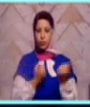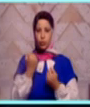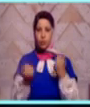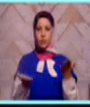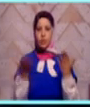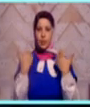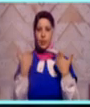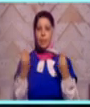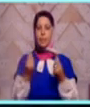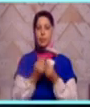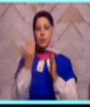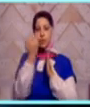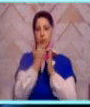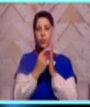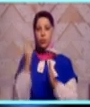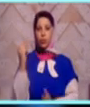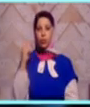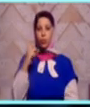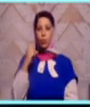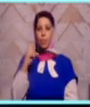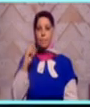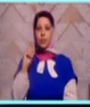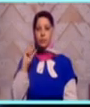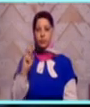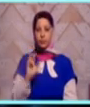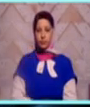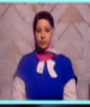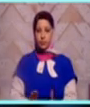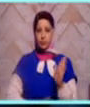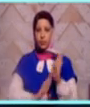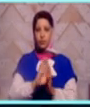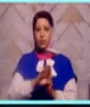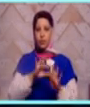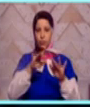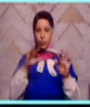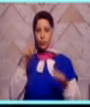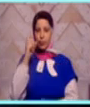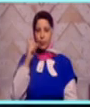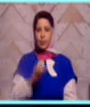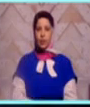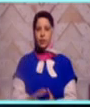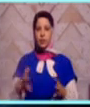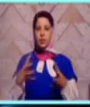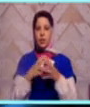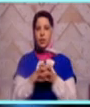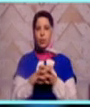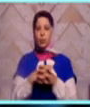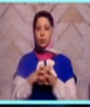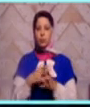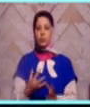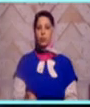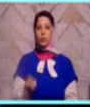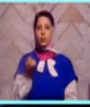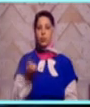رطوبه اقل، ونتيجه طبعا وجود نسب رطوبه عاليه في الجو في شبوره مائيه بتتكون فتره الصباح الباكر، ساعات